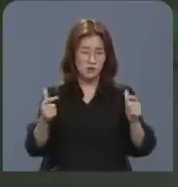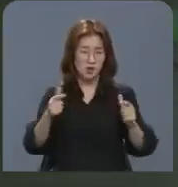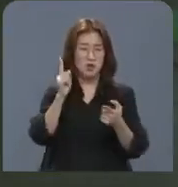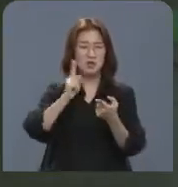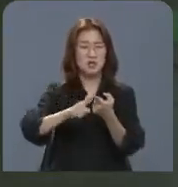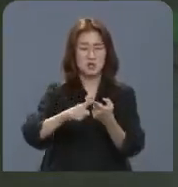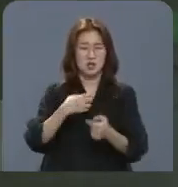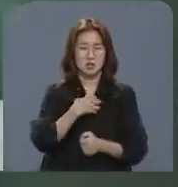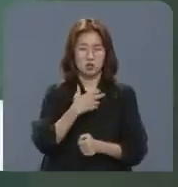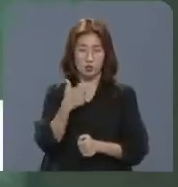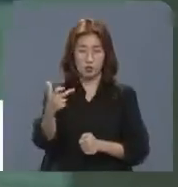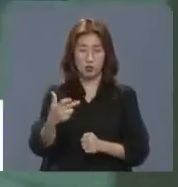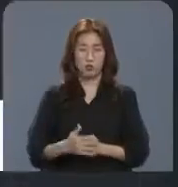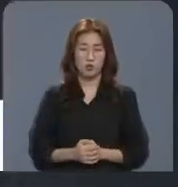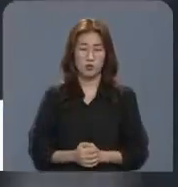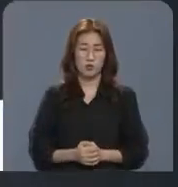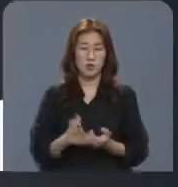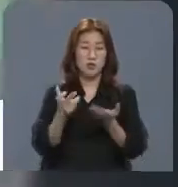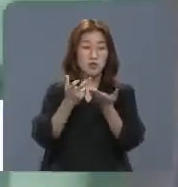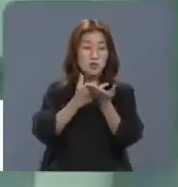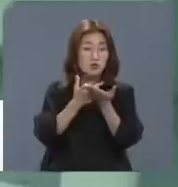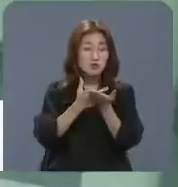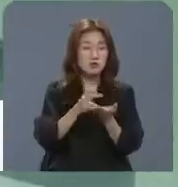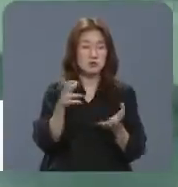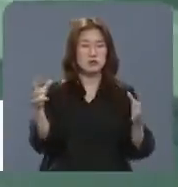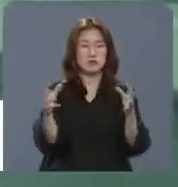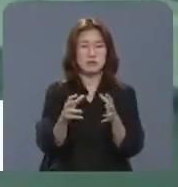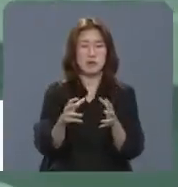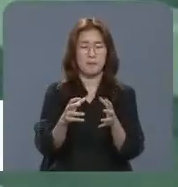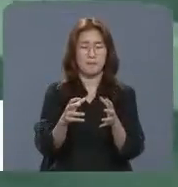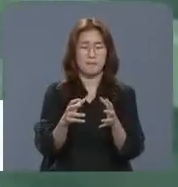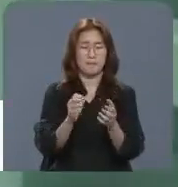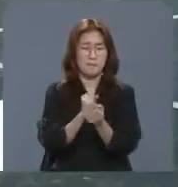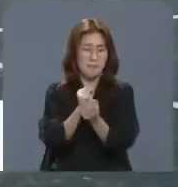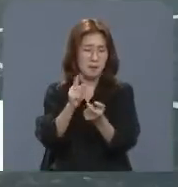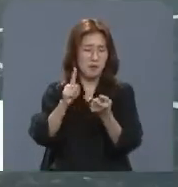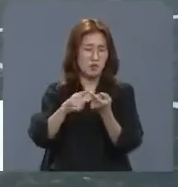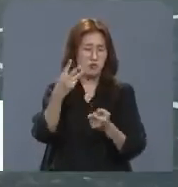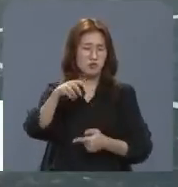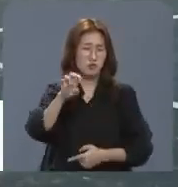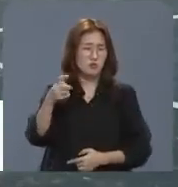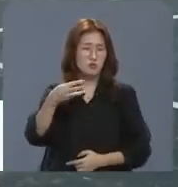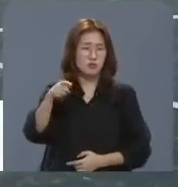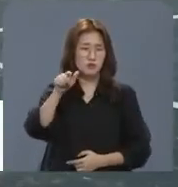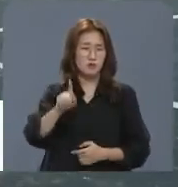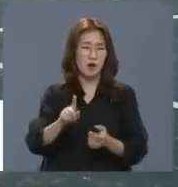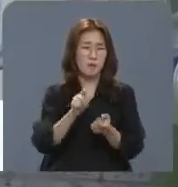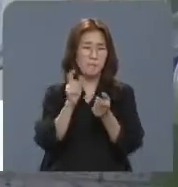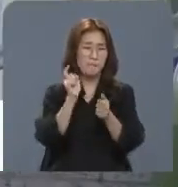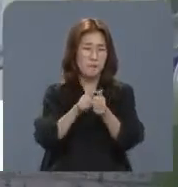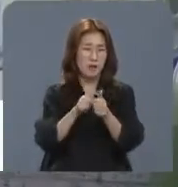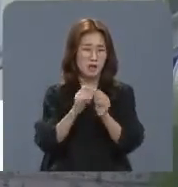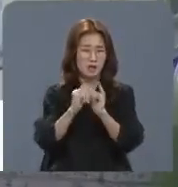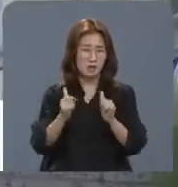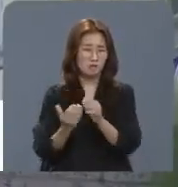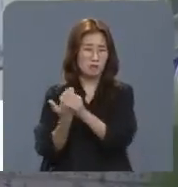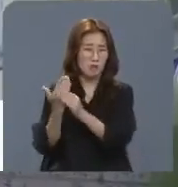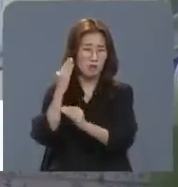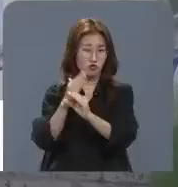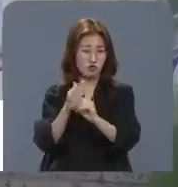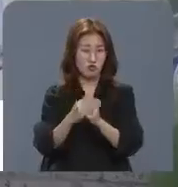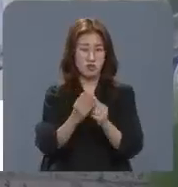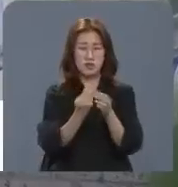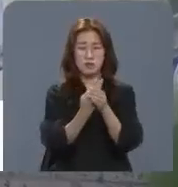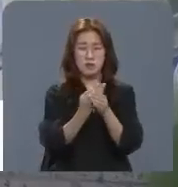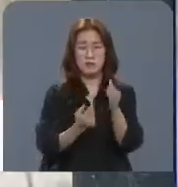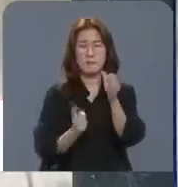불씨도 여전합니다. 제주 집단 감염의 고리가 된 루프탑 정원 게스트하우스발 추가 확진자에 이어 산방산 탄산